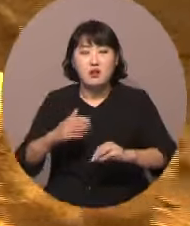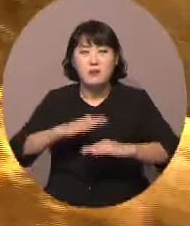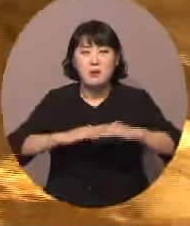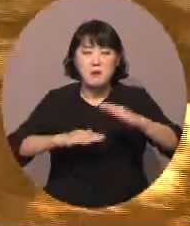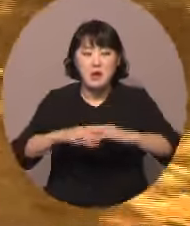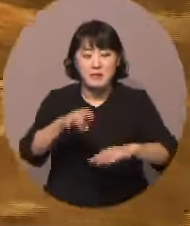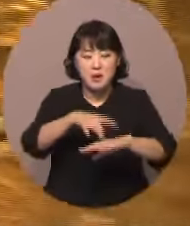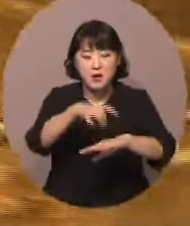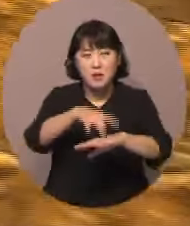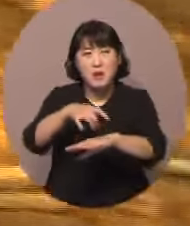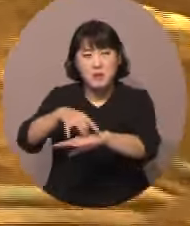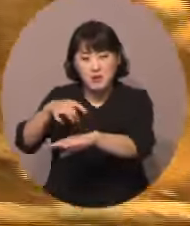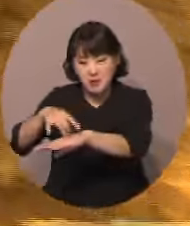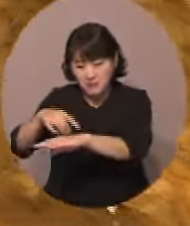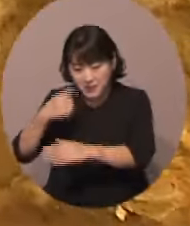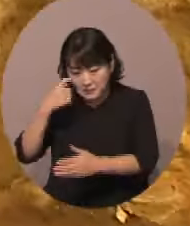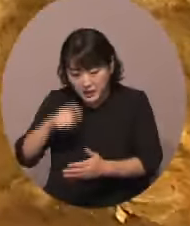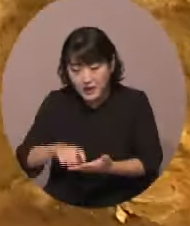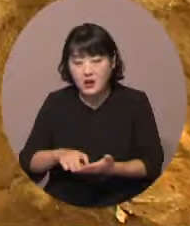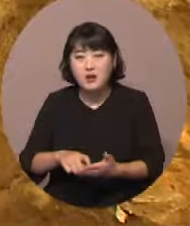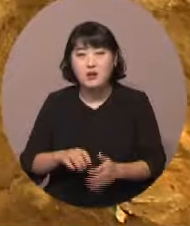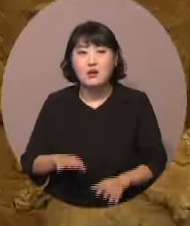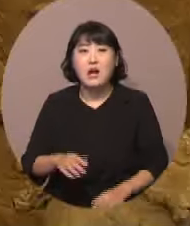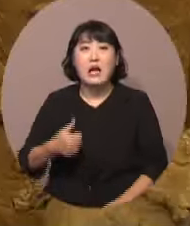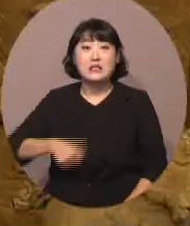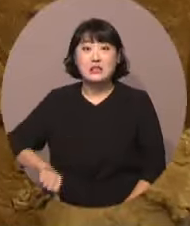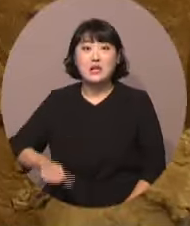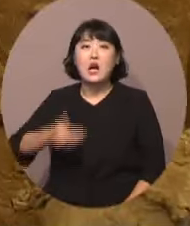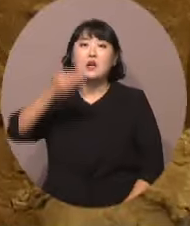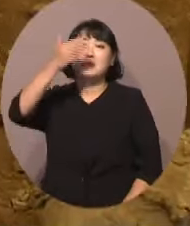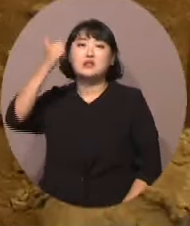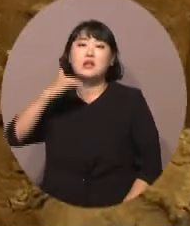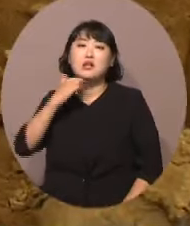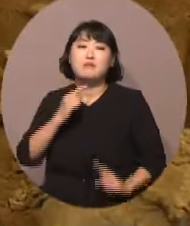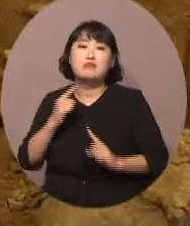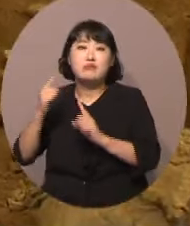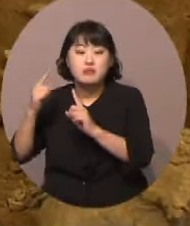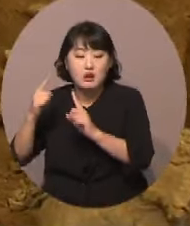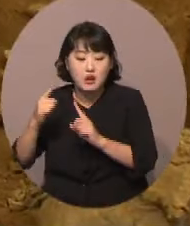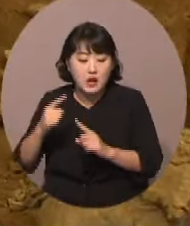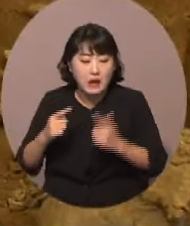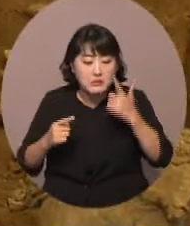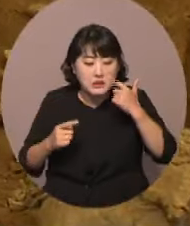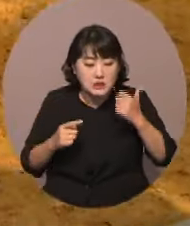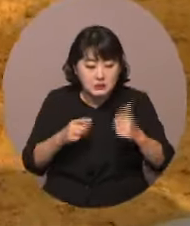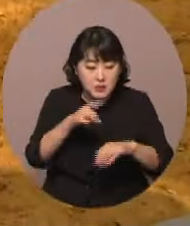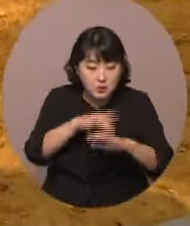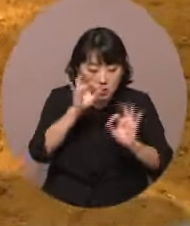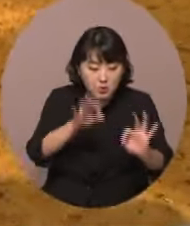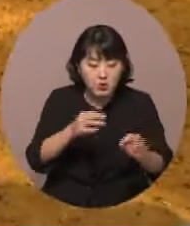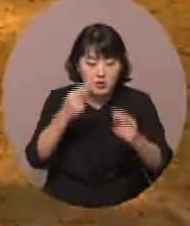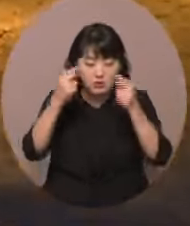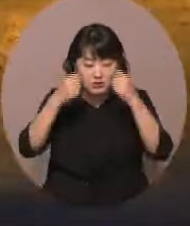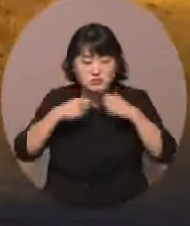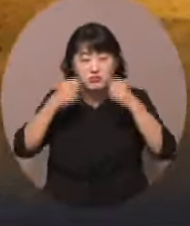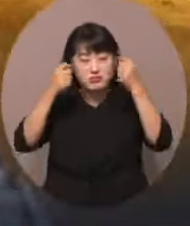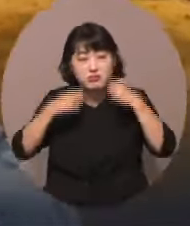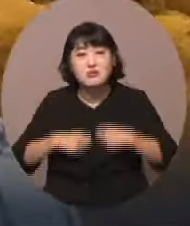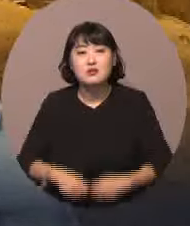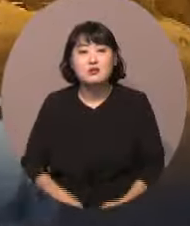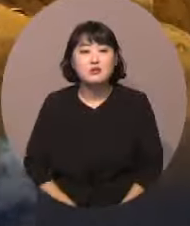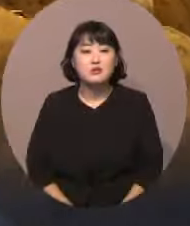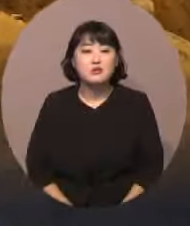포개진 백골들이 드러나자 이제 할아버지가 된 아들은 눈물을 참지 못합니다. 아, 예. 그 뼈도 시사인데.